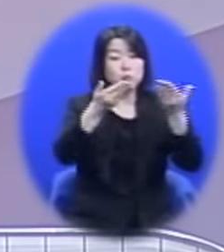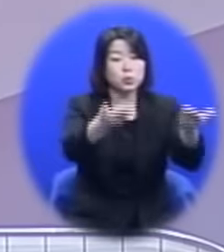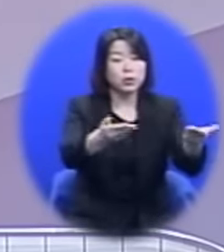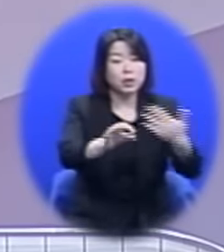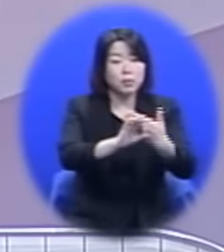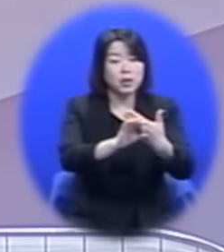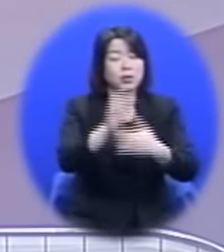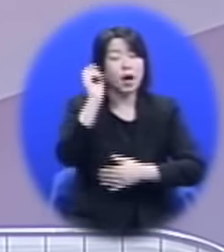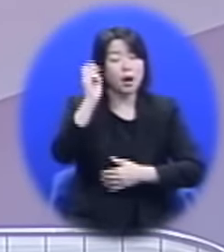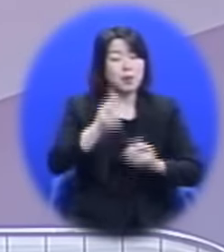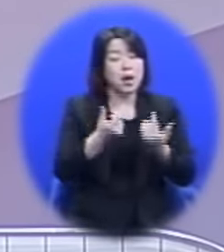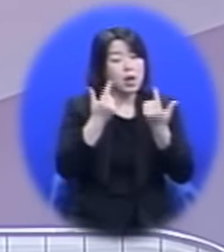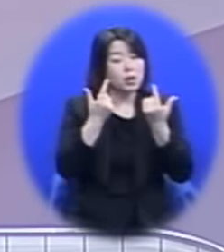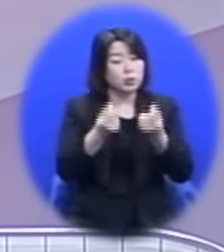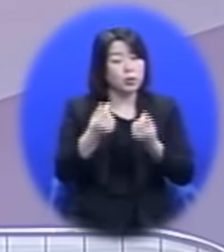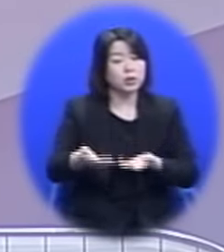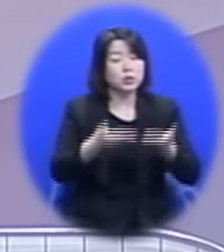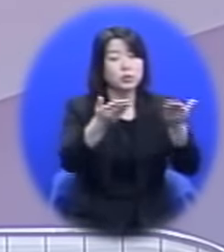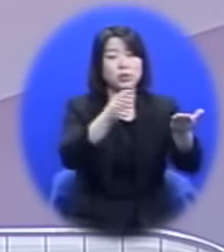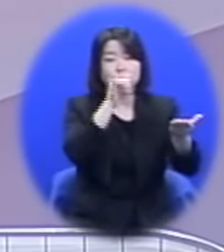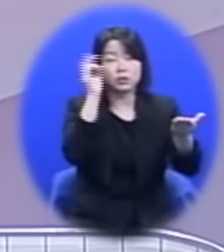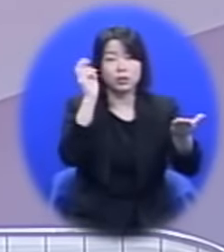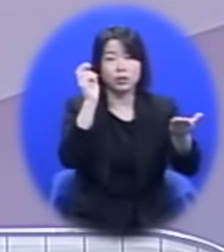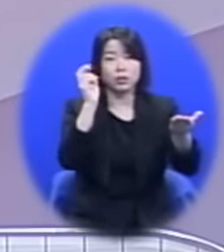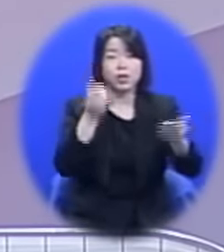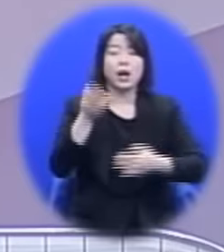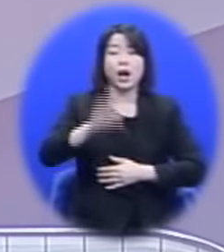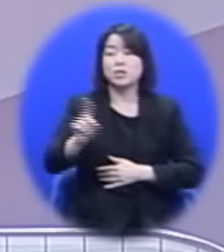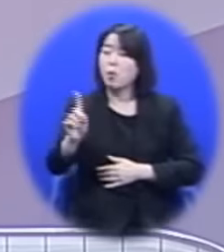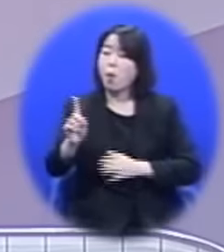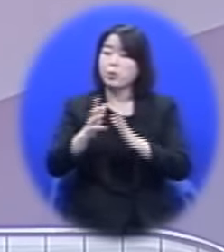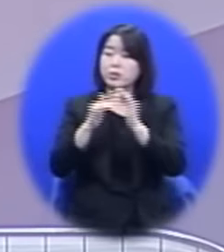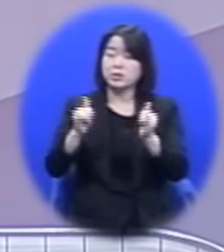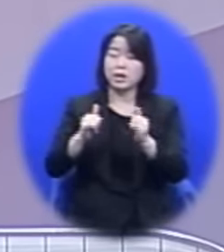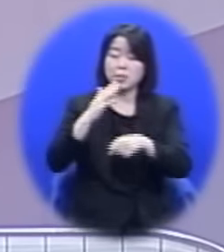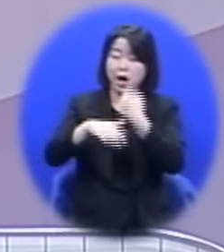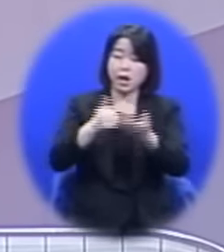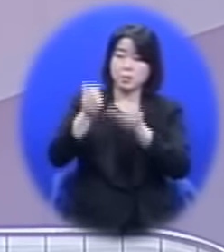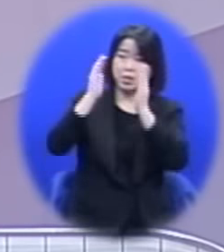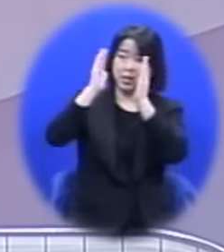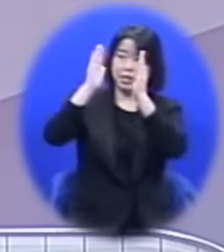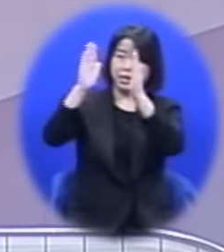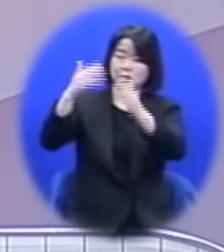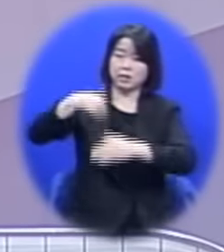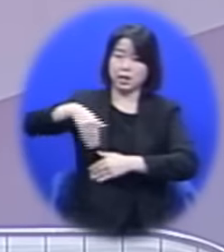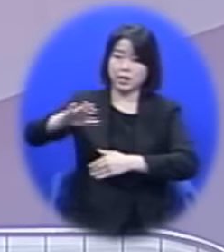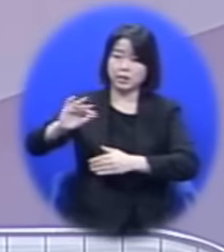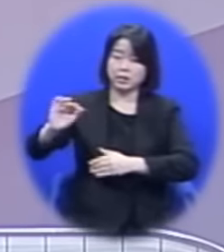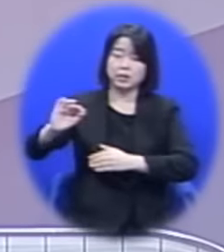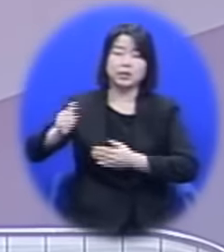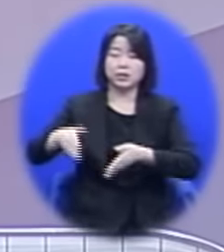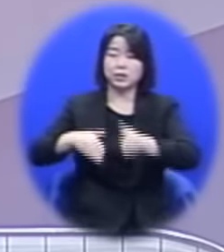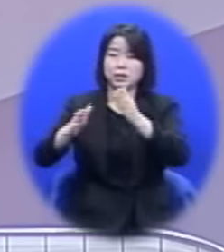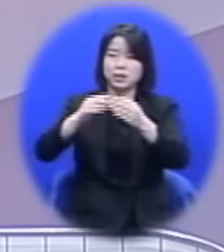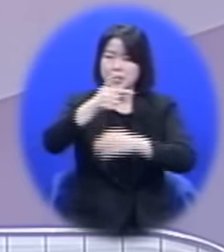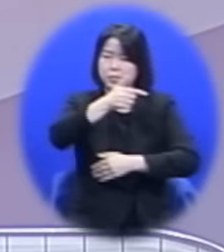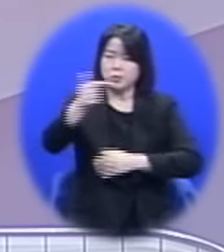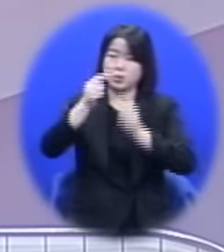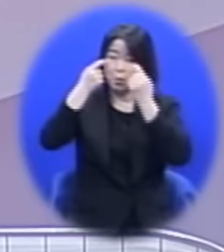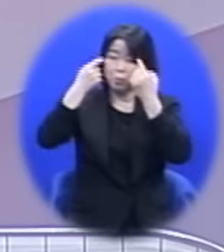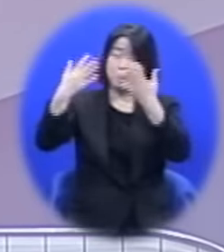똑같겠죠. 그러나 어떤 사람에게는 하나님을 향하여 가는 길이 너무나 크고 분명한 사람이 있는가